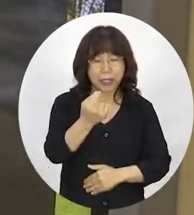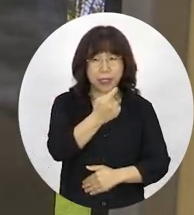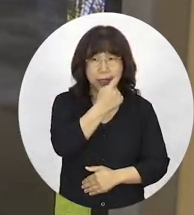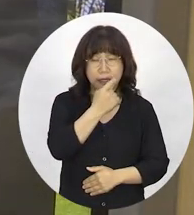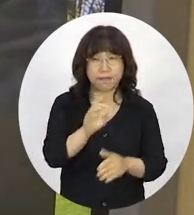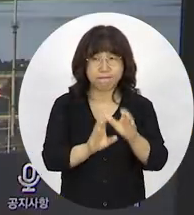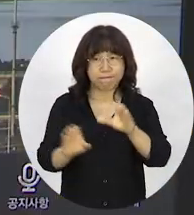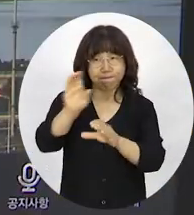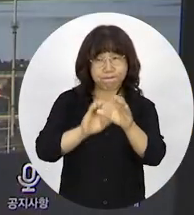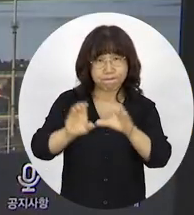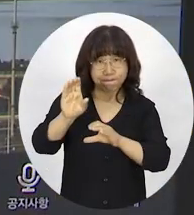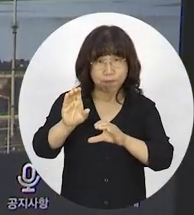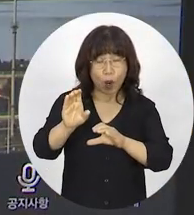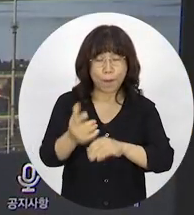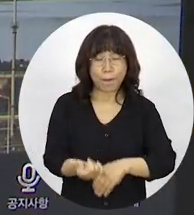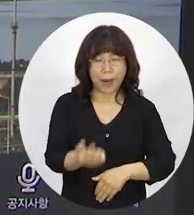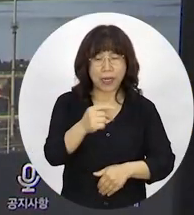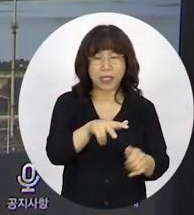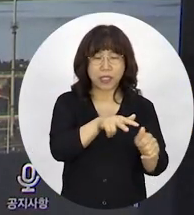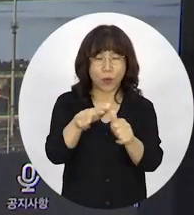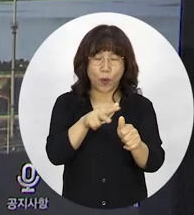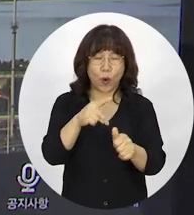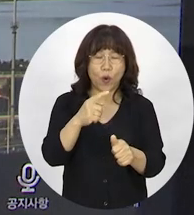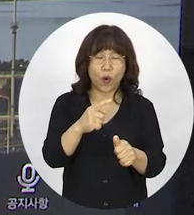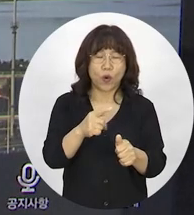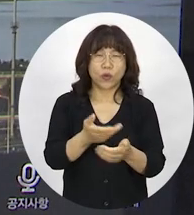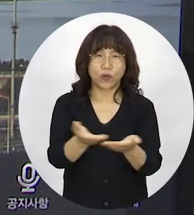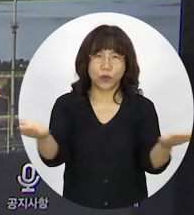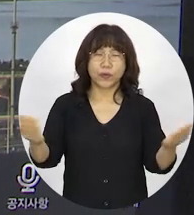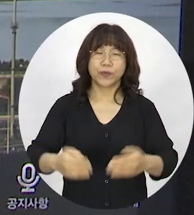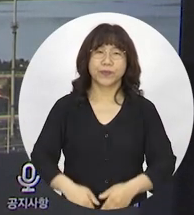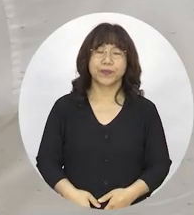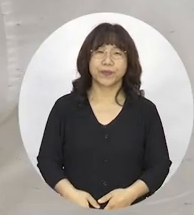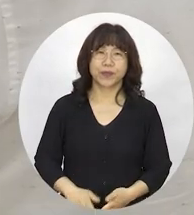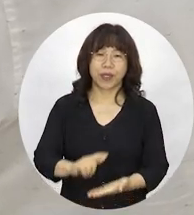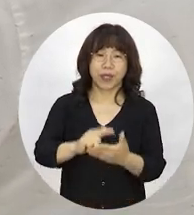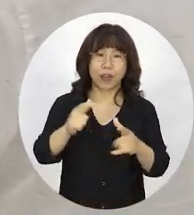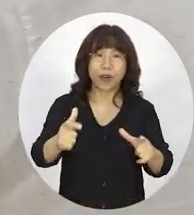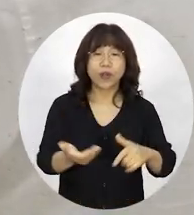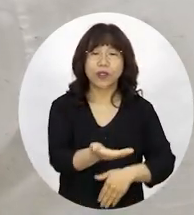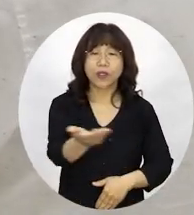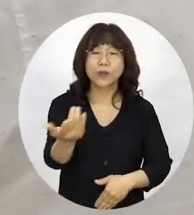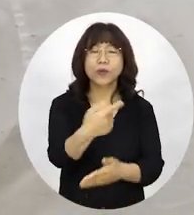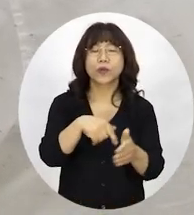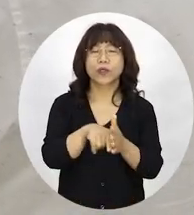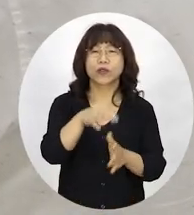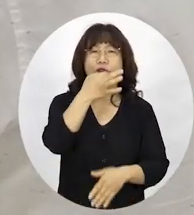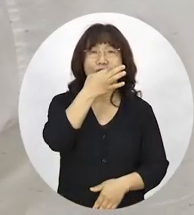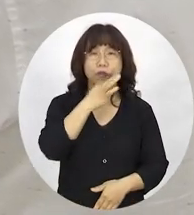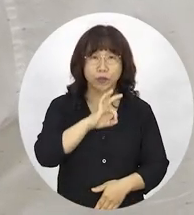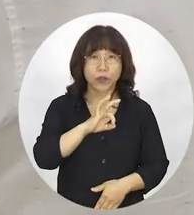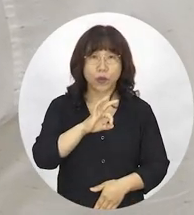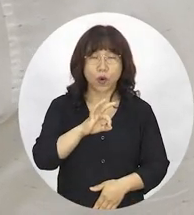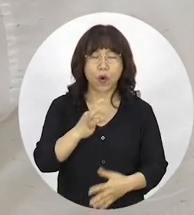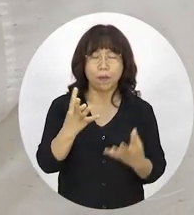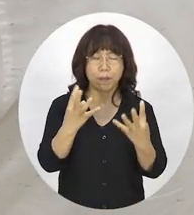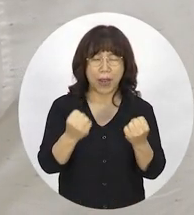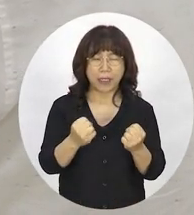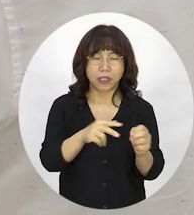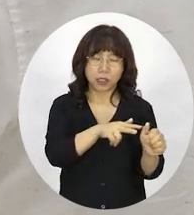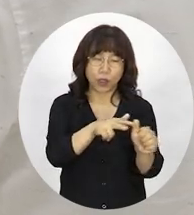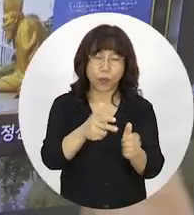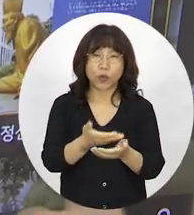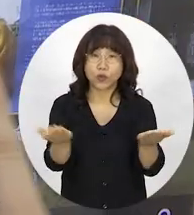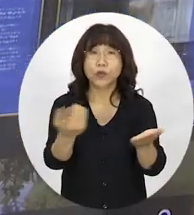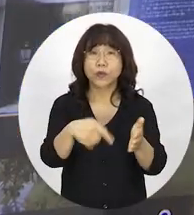때에도 간단하고 빠른 업데이트를 통해 각종 정보를 제공합니다. 강서구는 구민들에게 보다 효율적이고